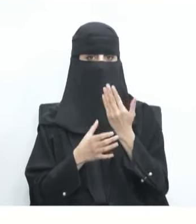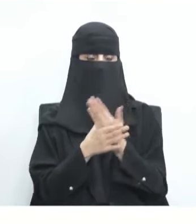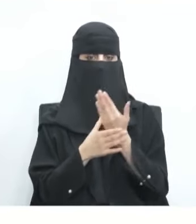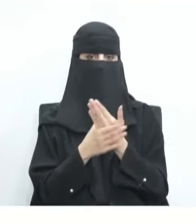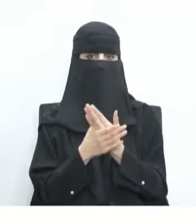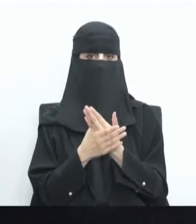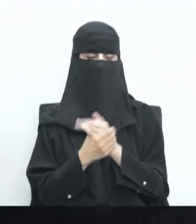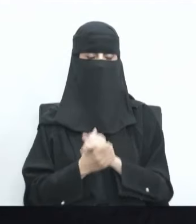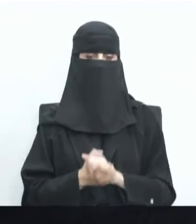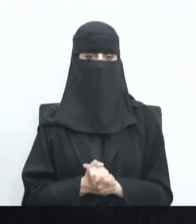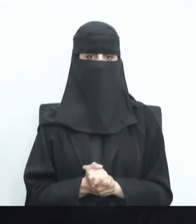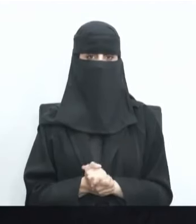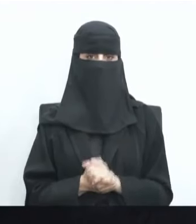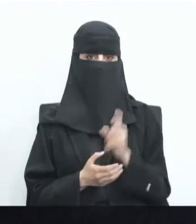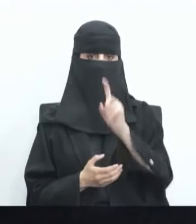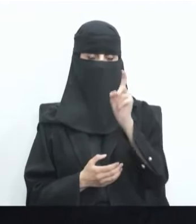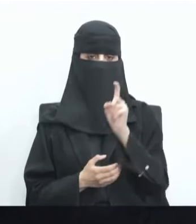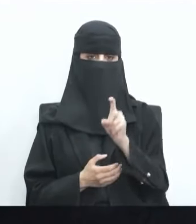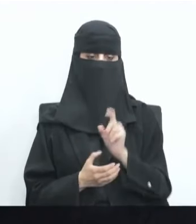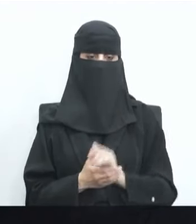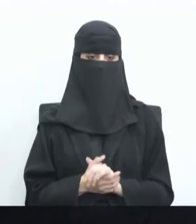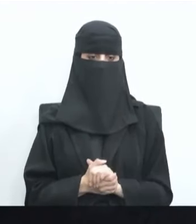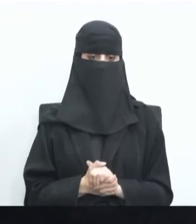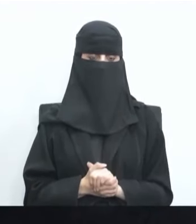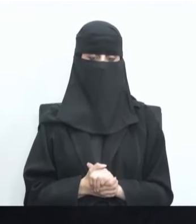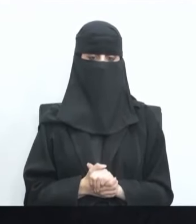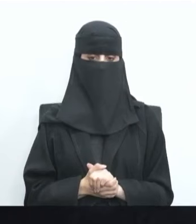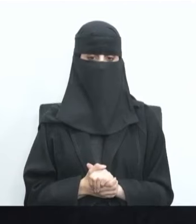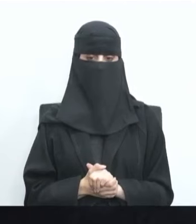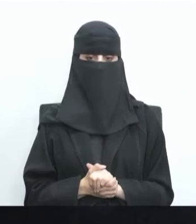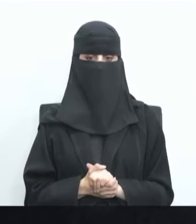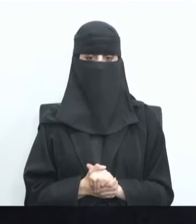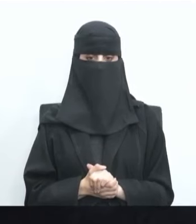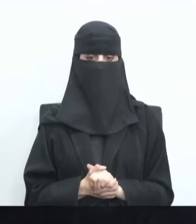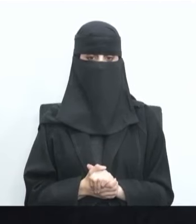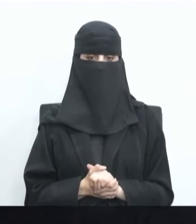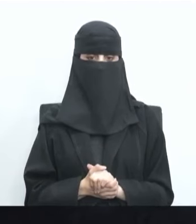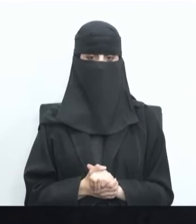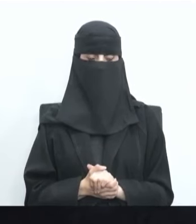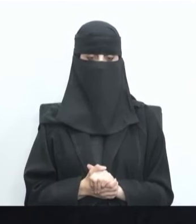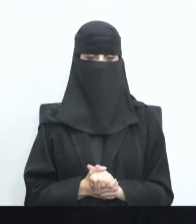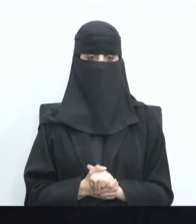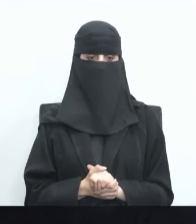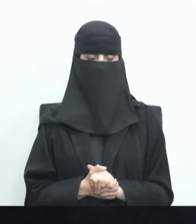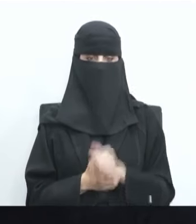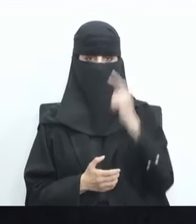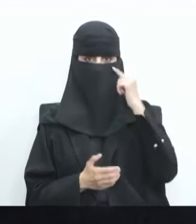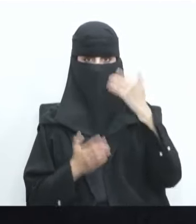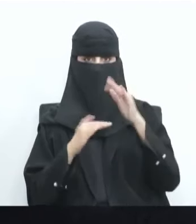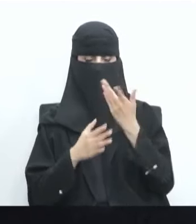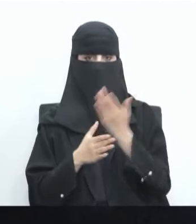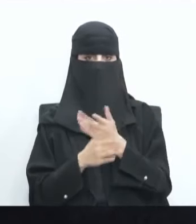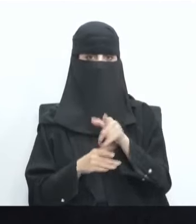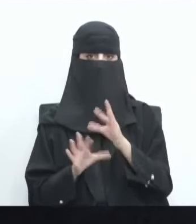دعى زميلات رزان للاعجاب بها ما هو السبب